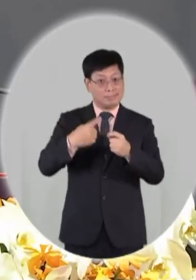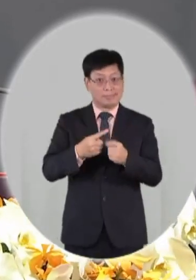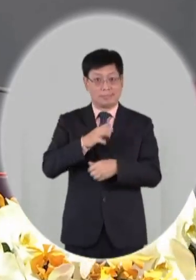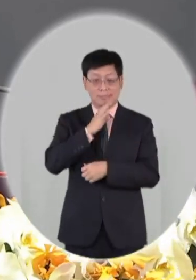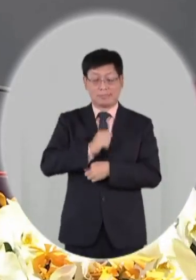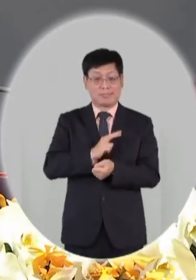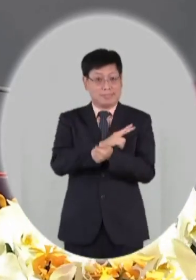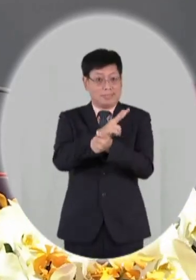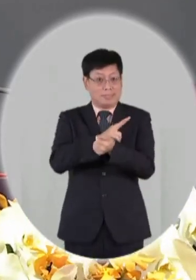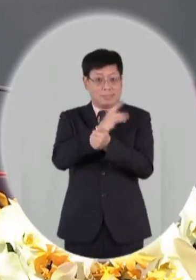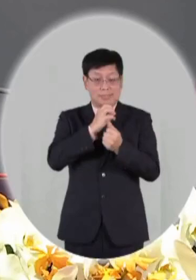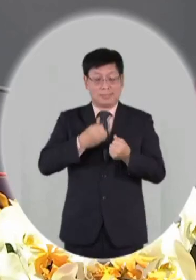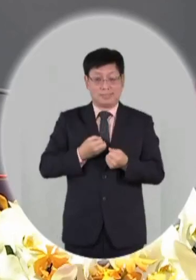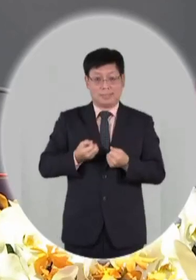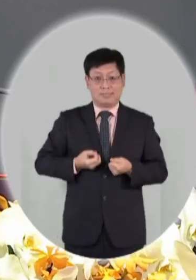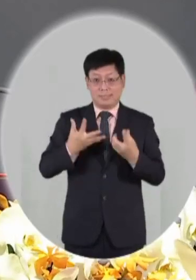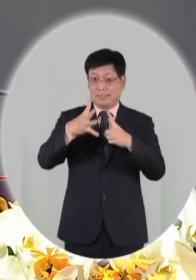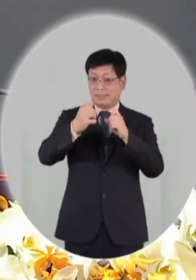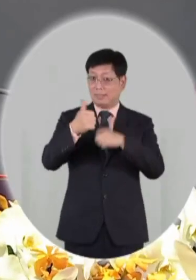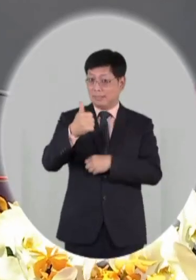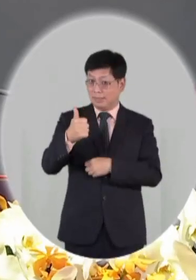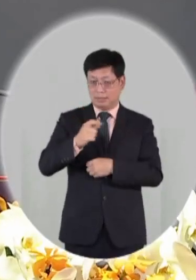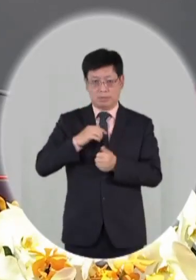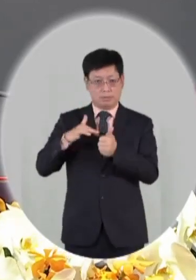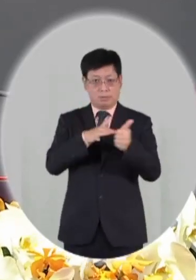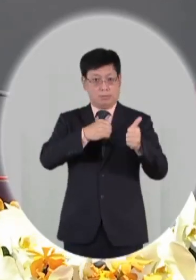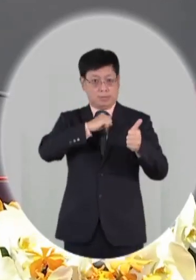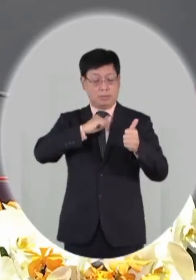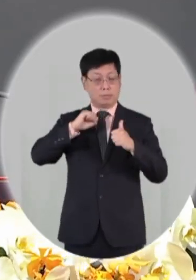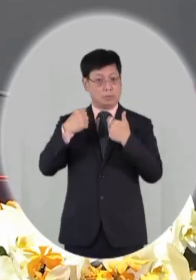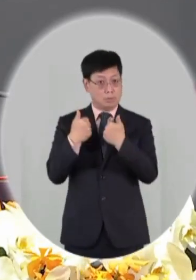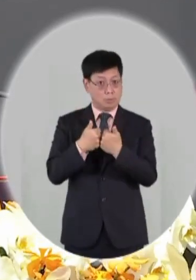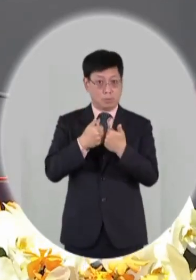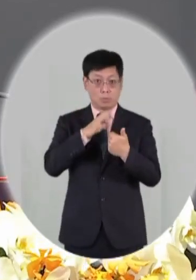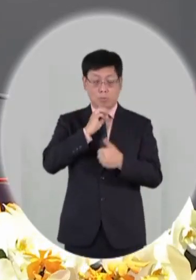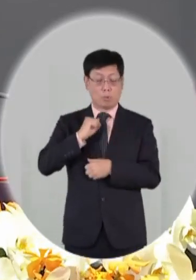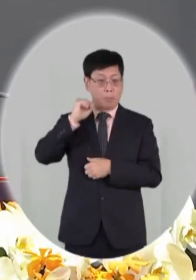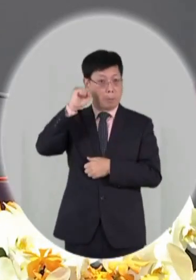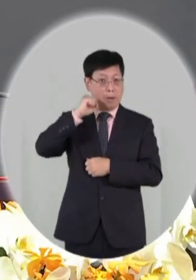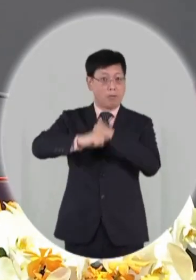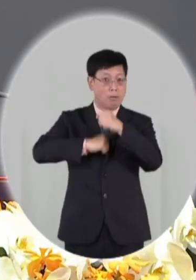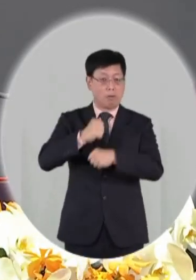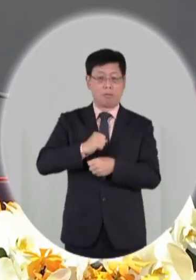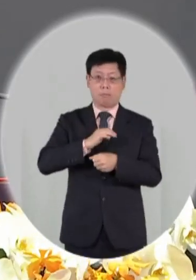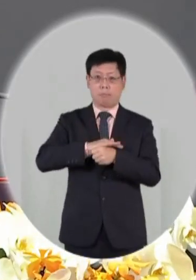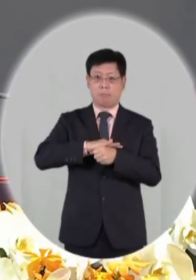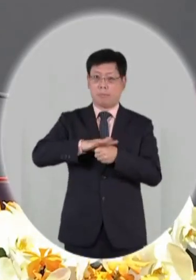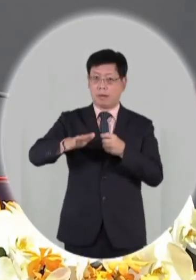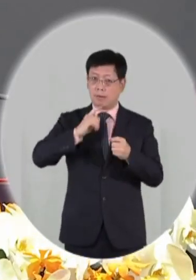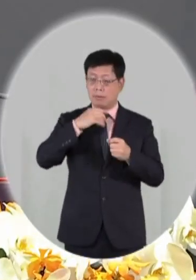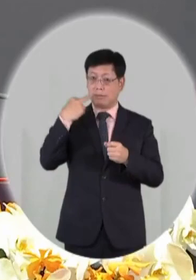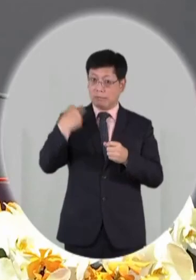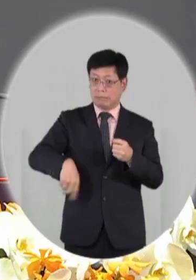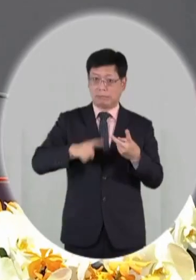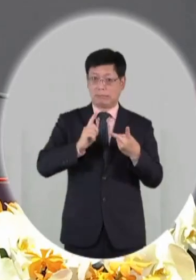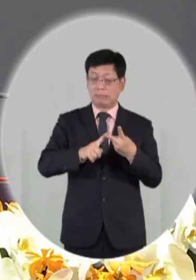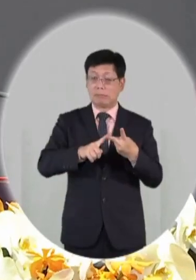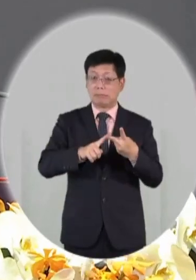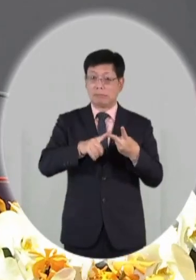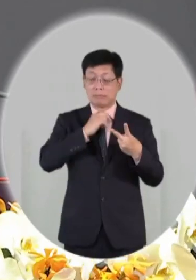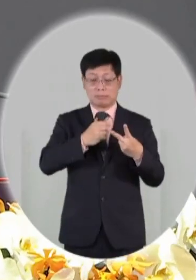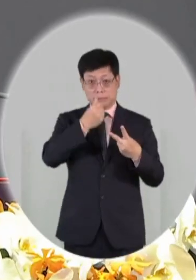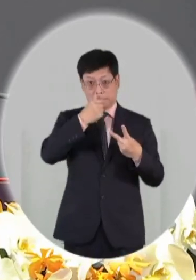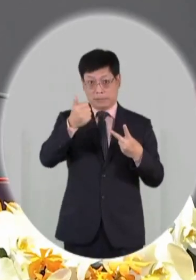献堂先生领导台湾议会受制群运动与蒋渭水先